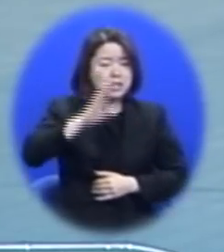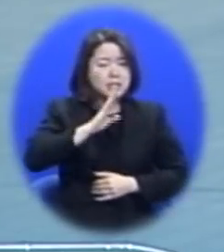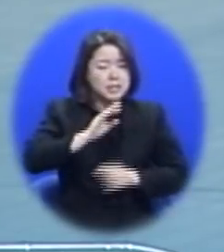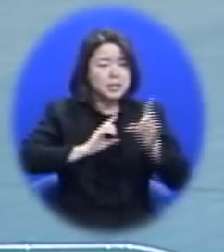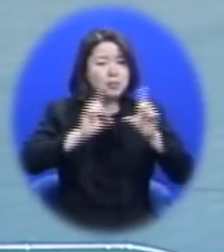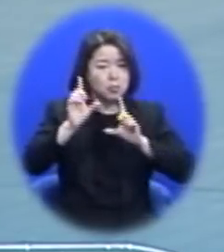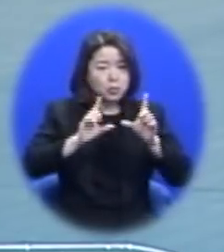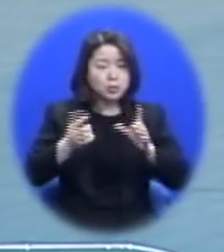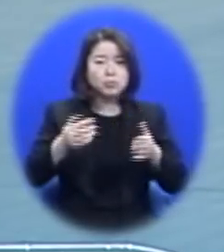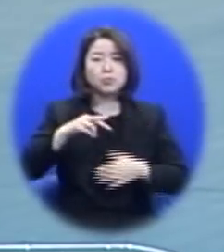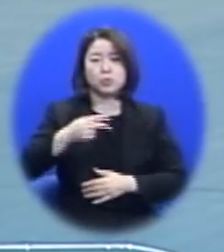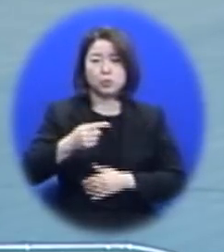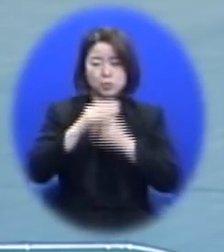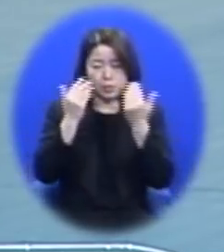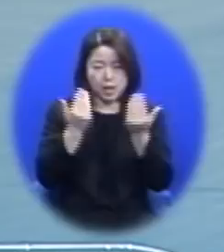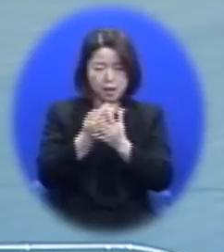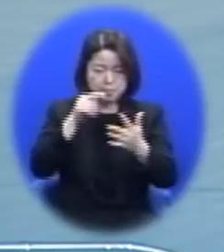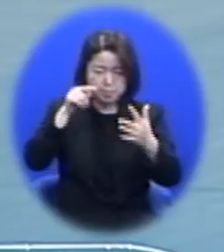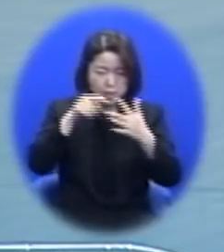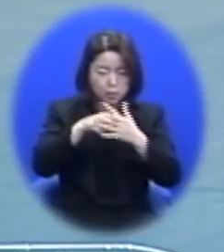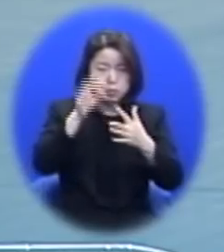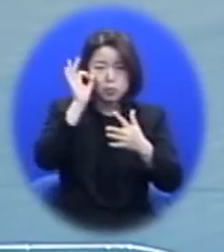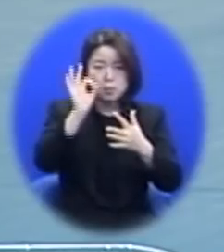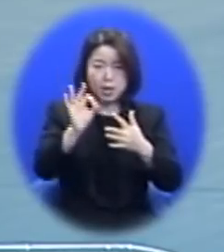주님은 꿰뚫어 보신다는 뜻입니다.